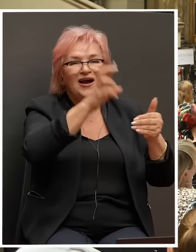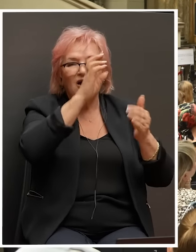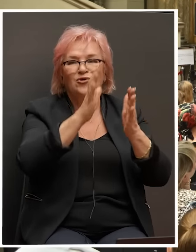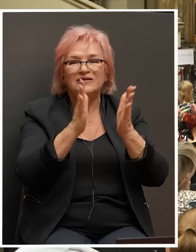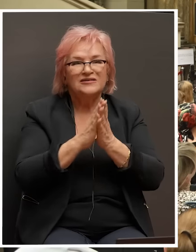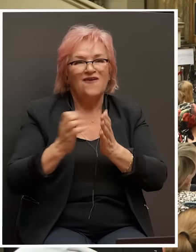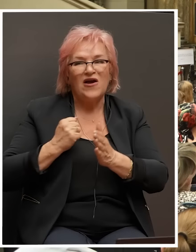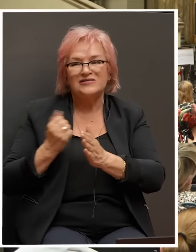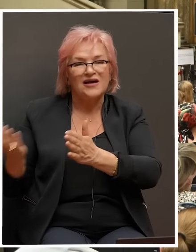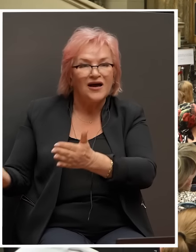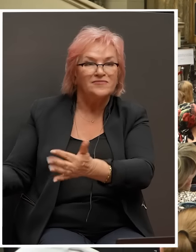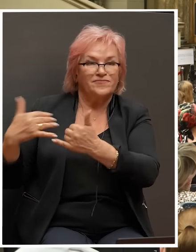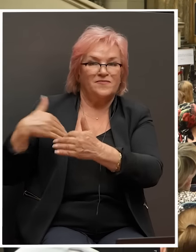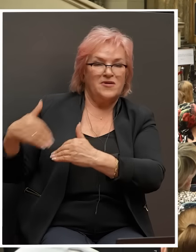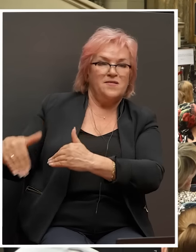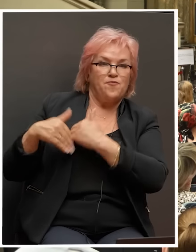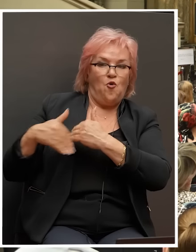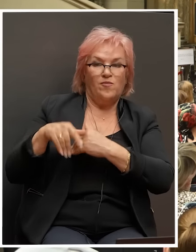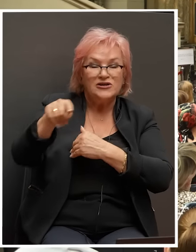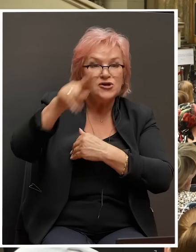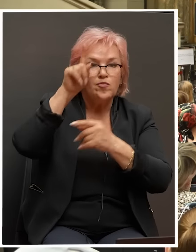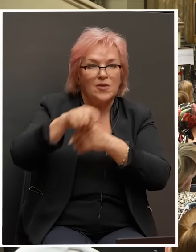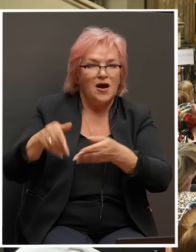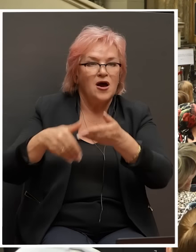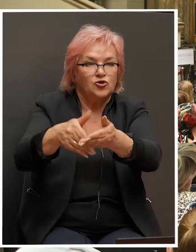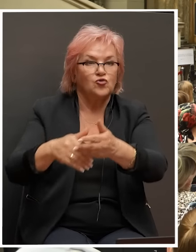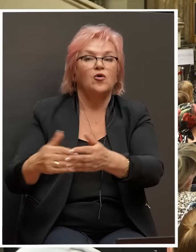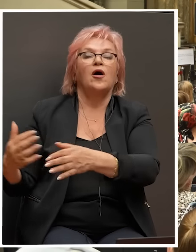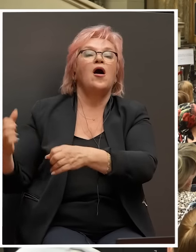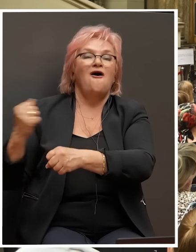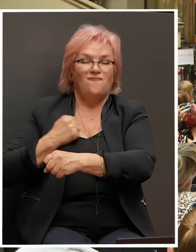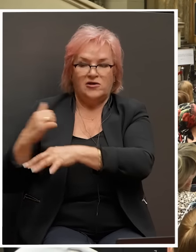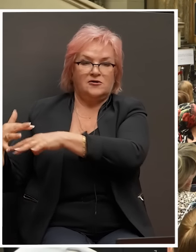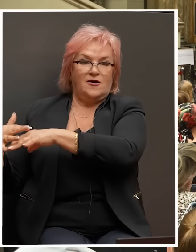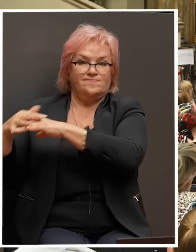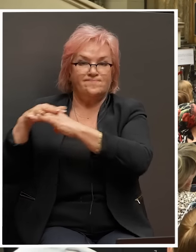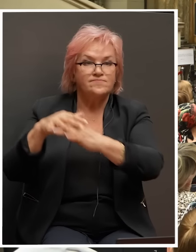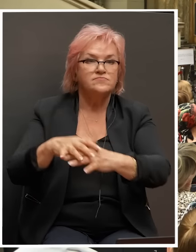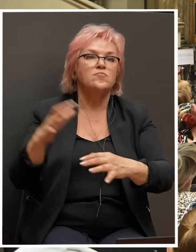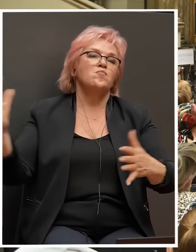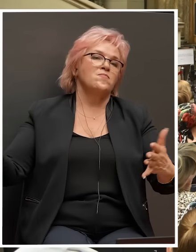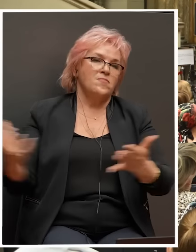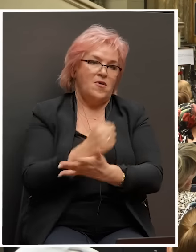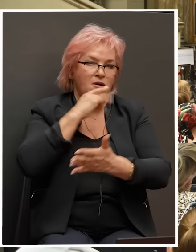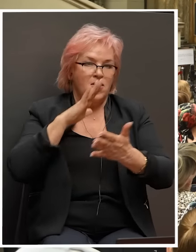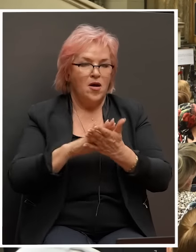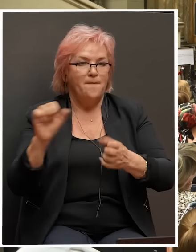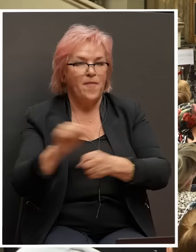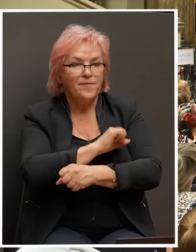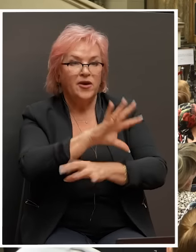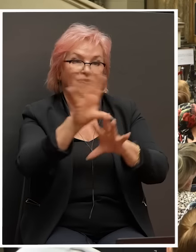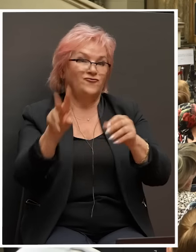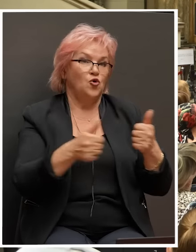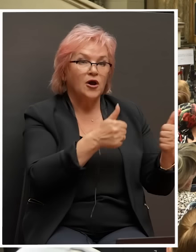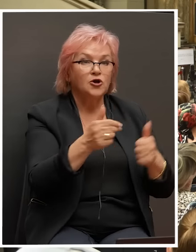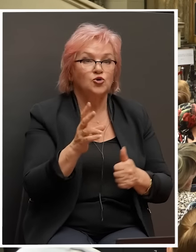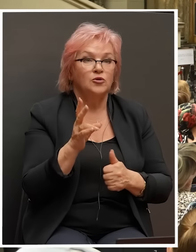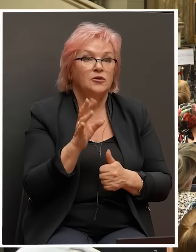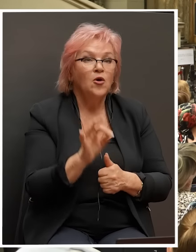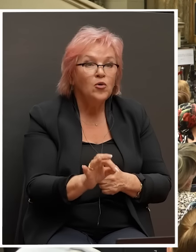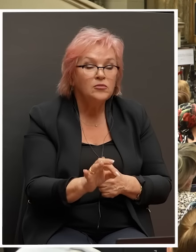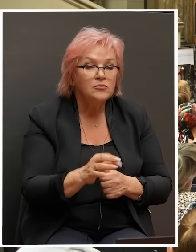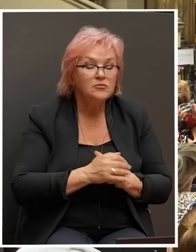прислать войска на помощь брату. Войска были присланы, победа была одержана, все было хорошо, но